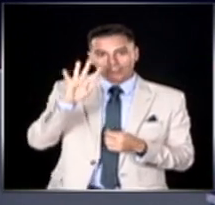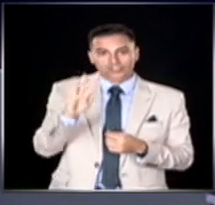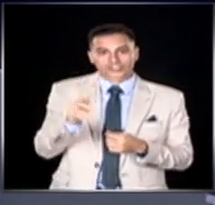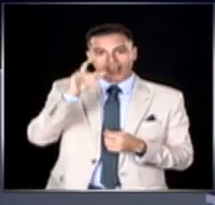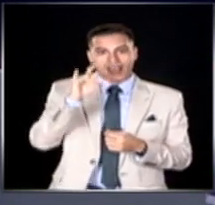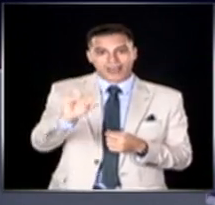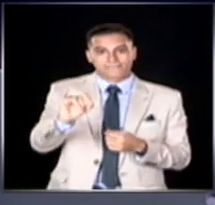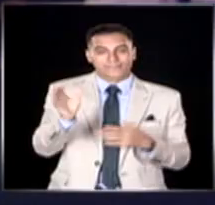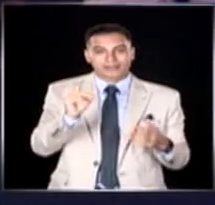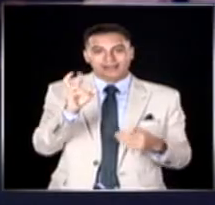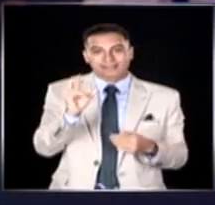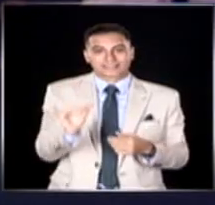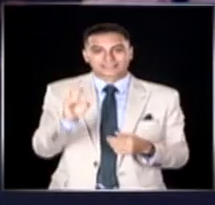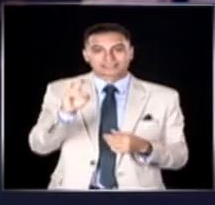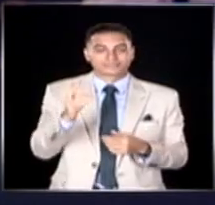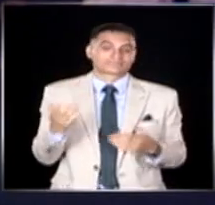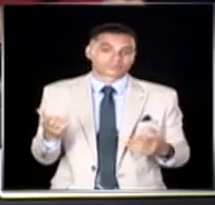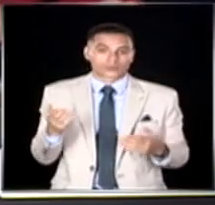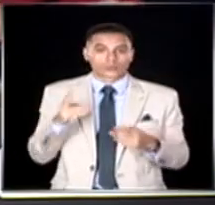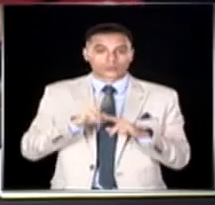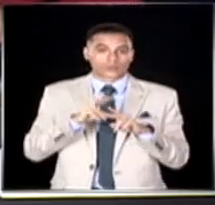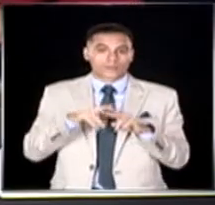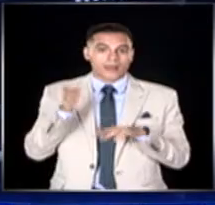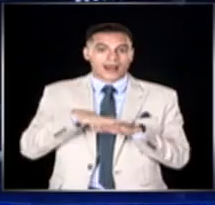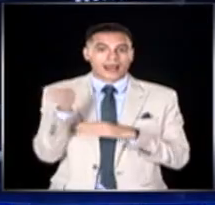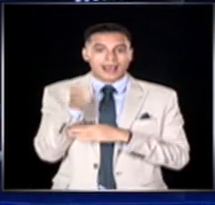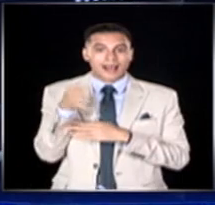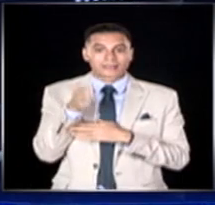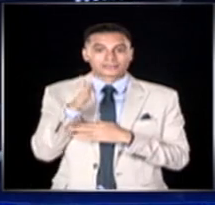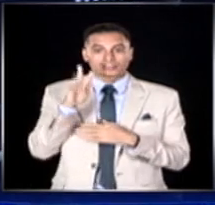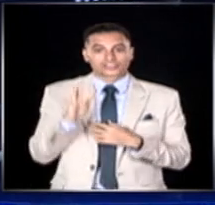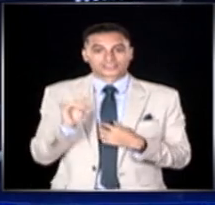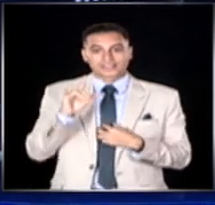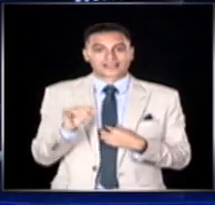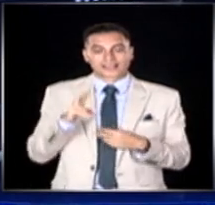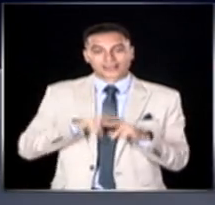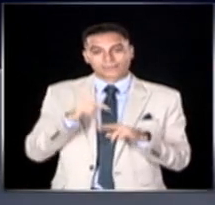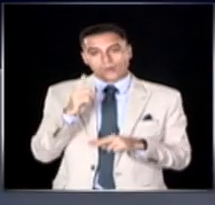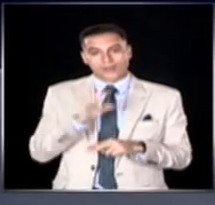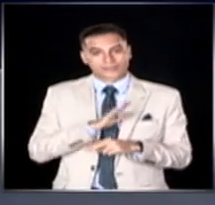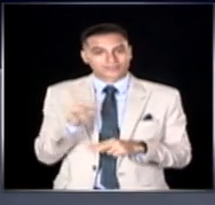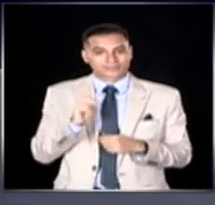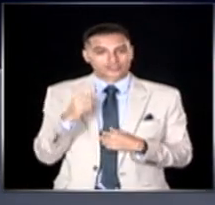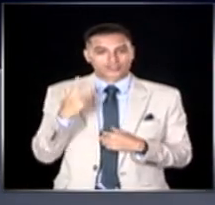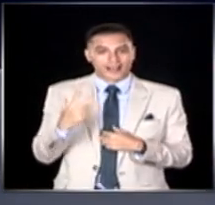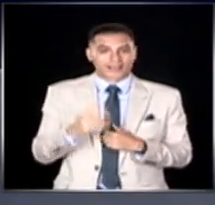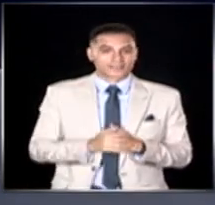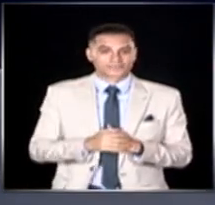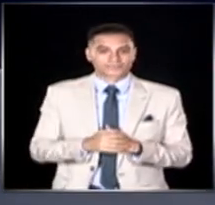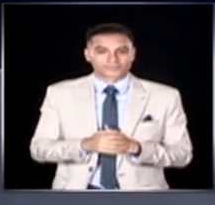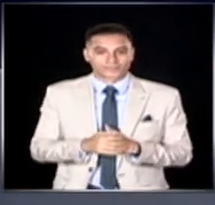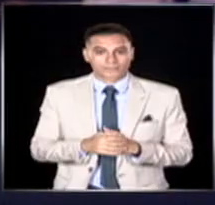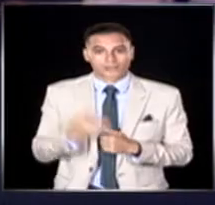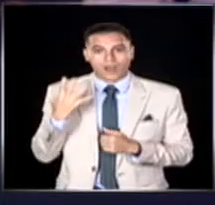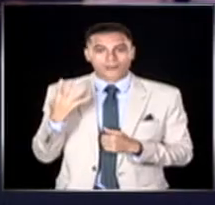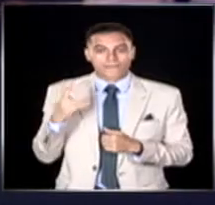هشام نزيه. وعدد النجوم على علم دولة تشيلي هي نجمة واحدة مش 3.